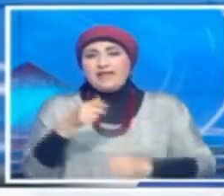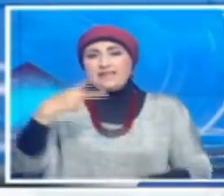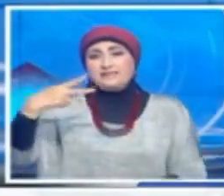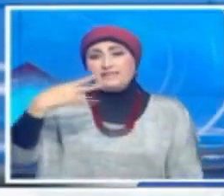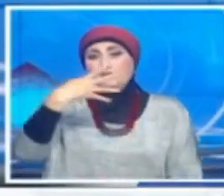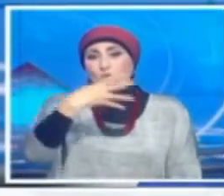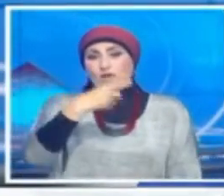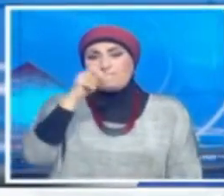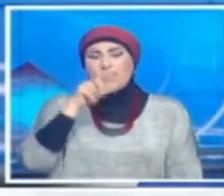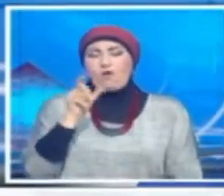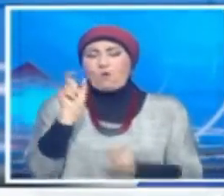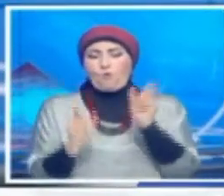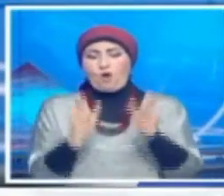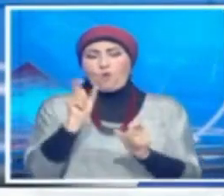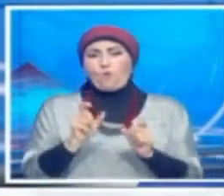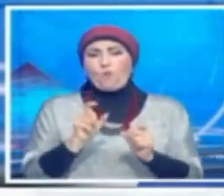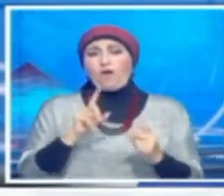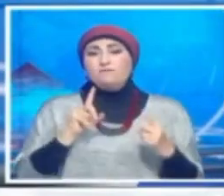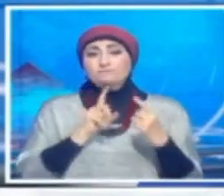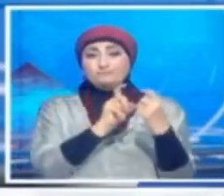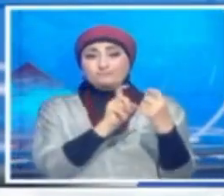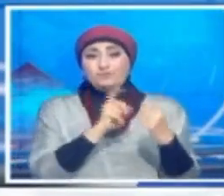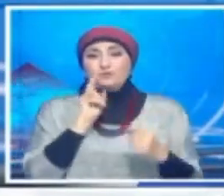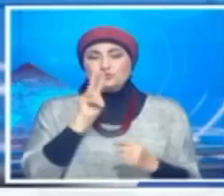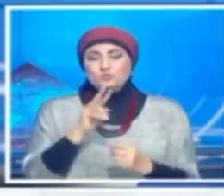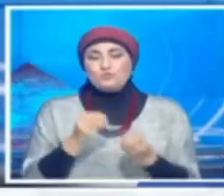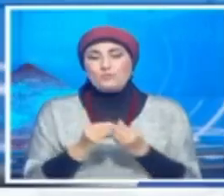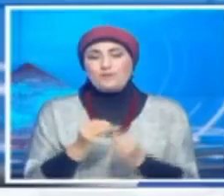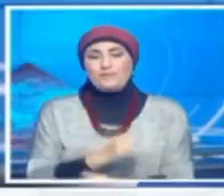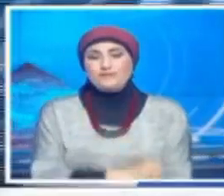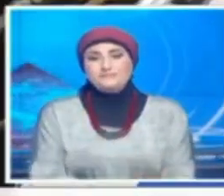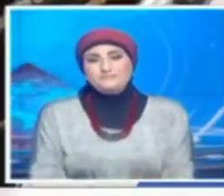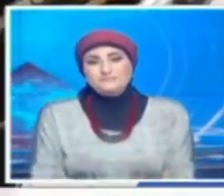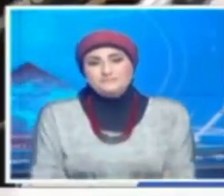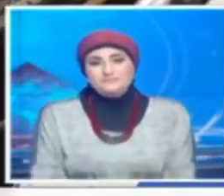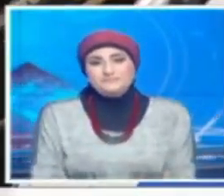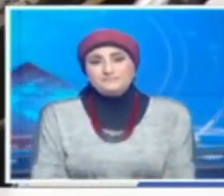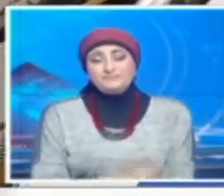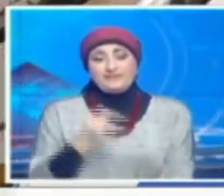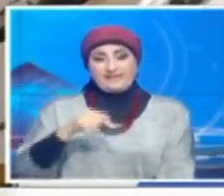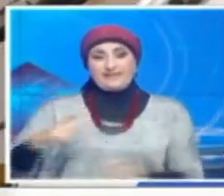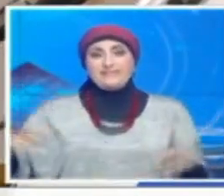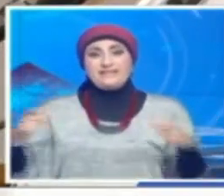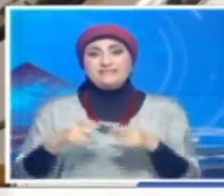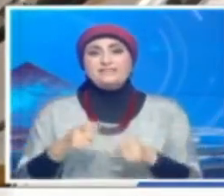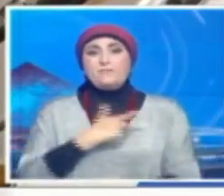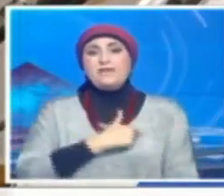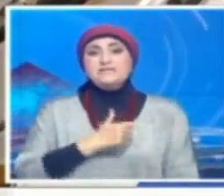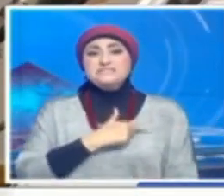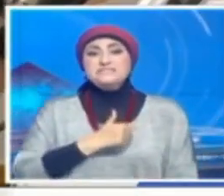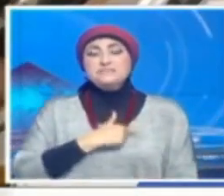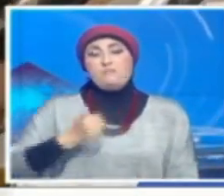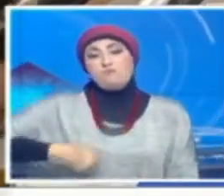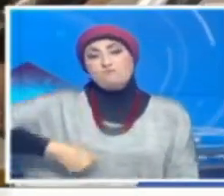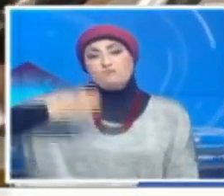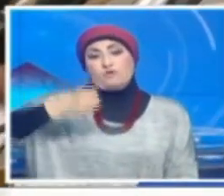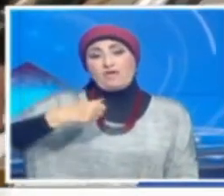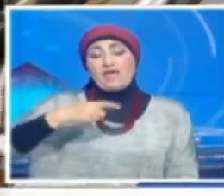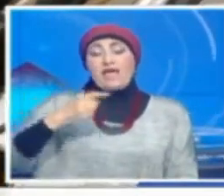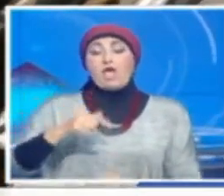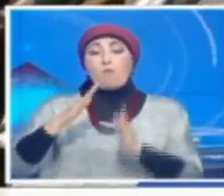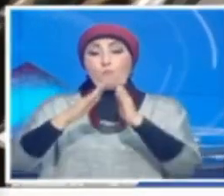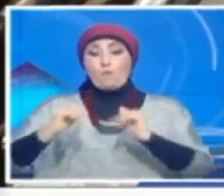الجوائز 42 متنافسا. نتابع. نحن نجتمع للإعلان عن أسماء الحاصلين على جوائز